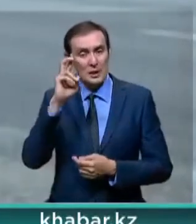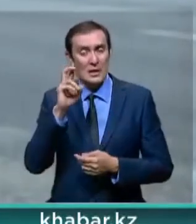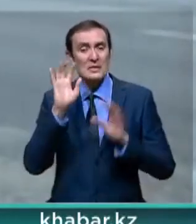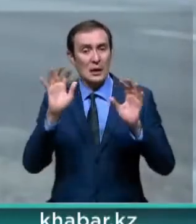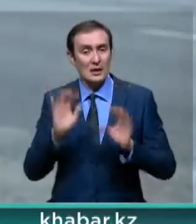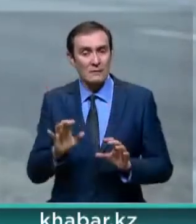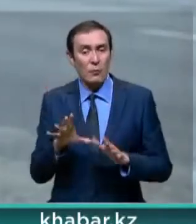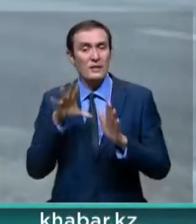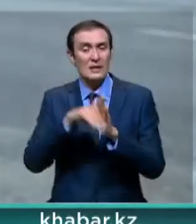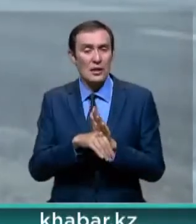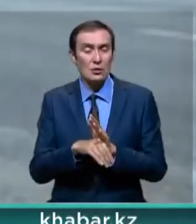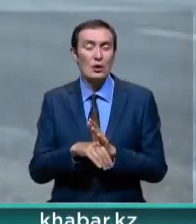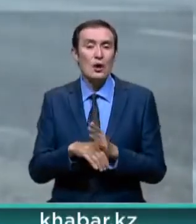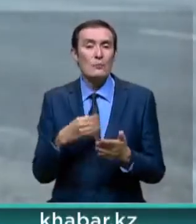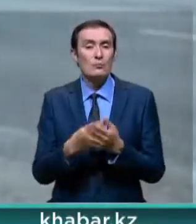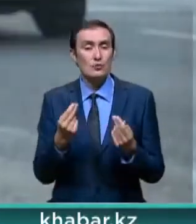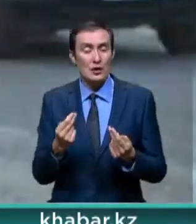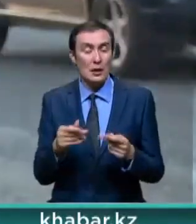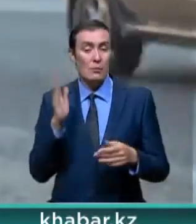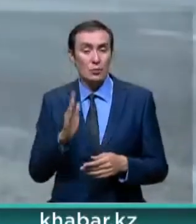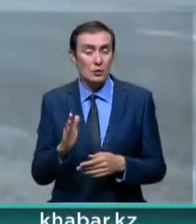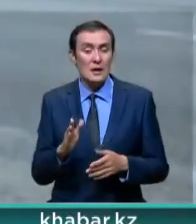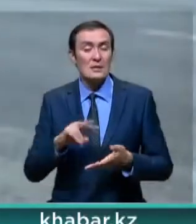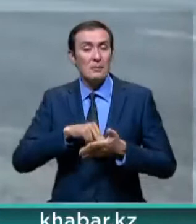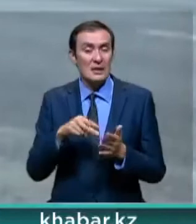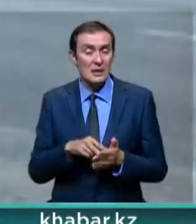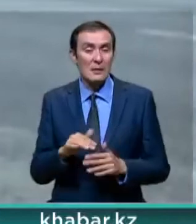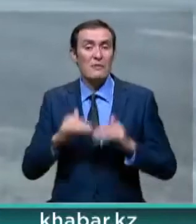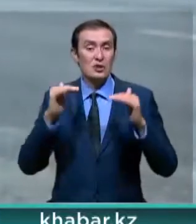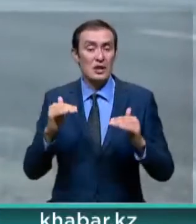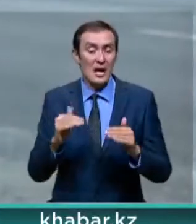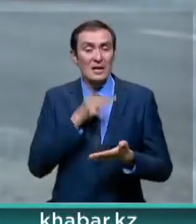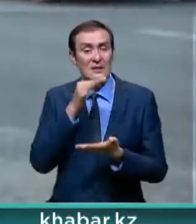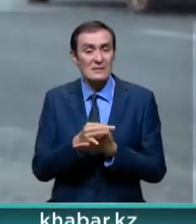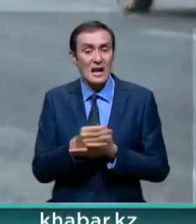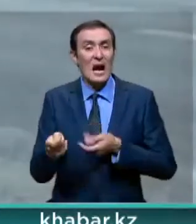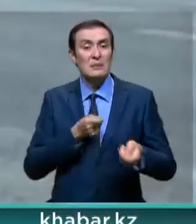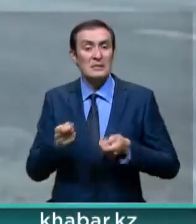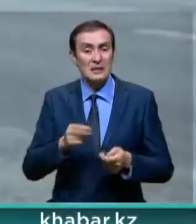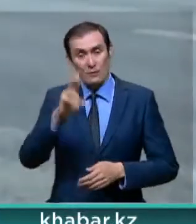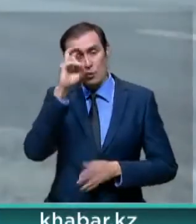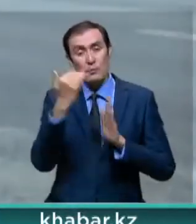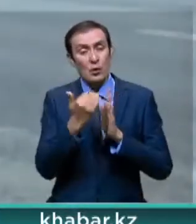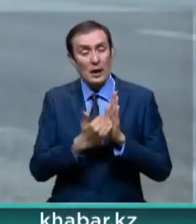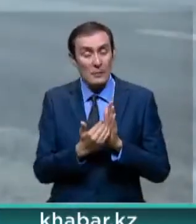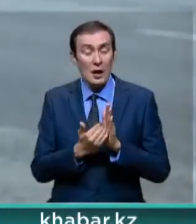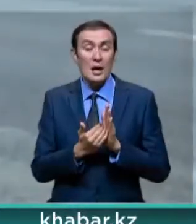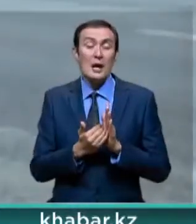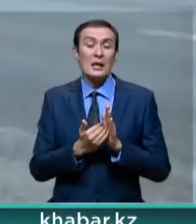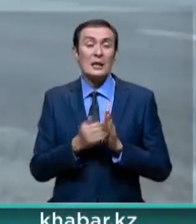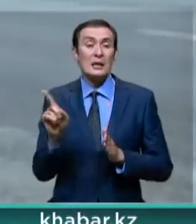законодательство по внедрению блочного бюджета. Там статьи предусмотрят повышение ответственности администраторов госпрограмм. Впрочем,